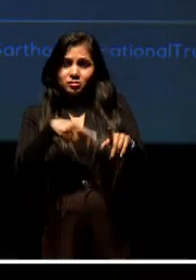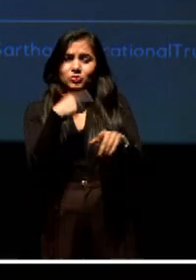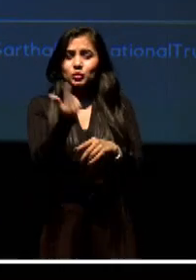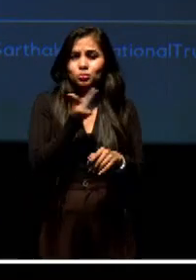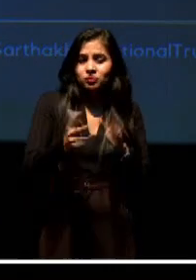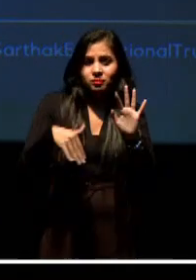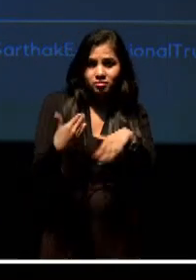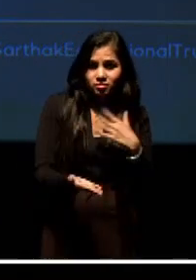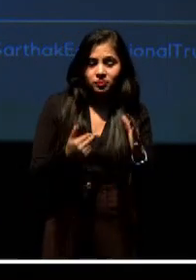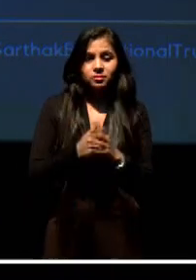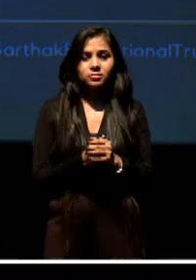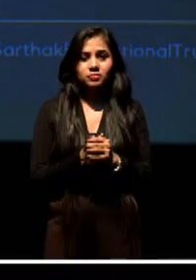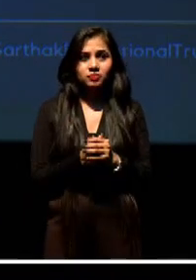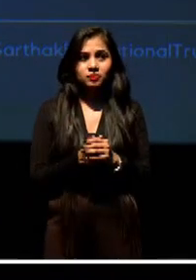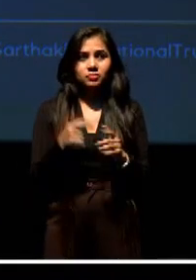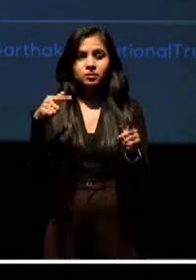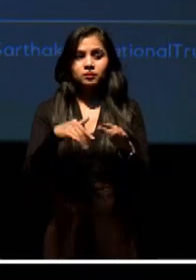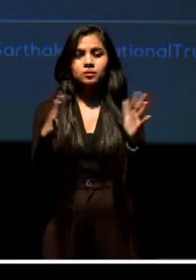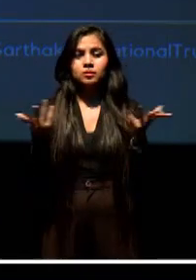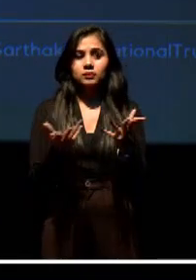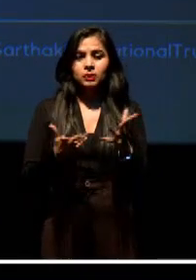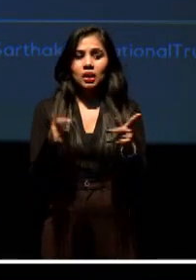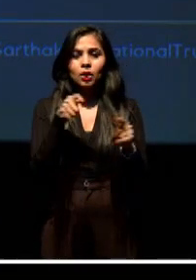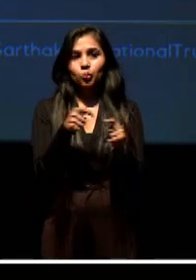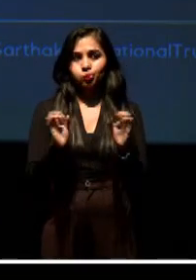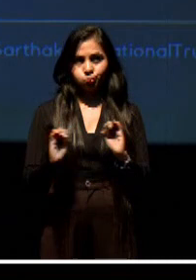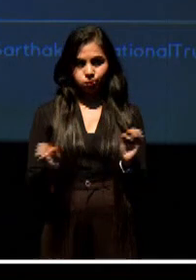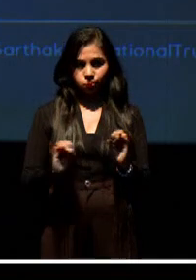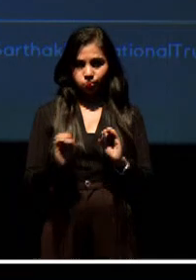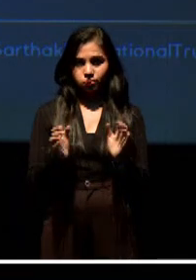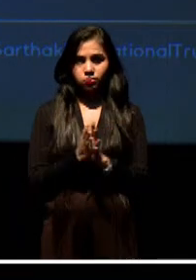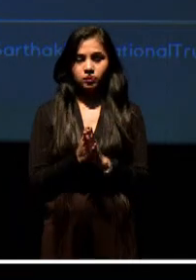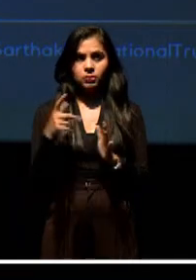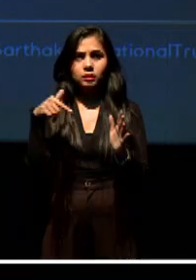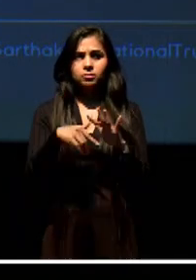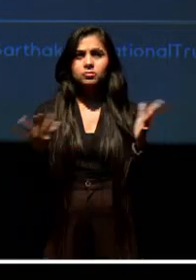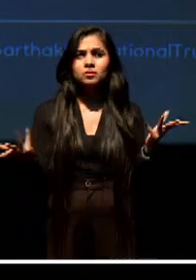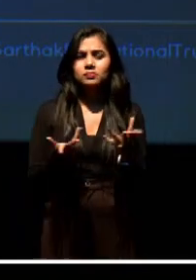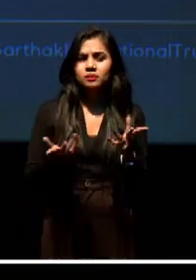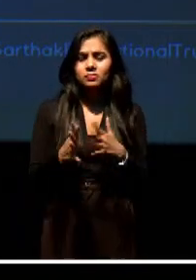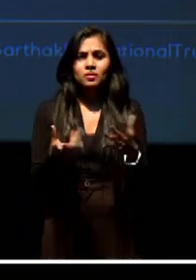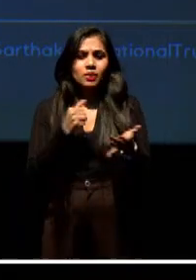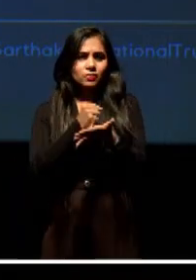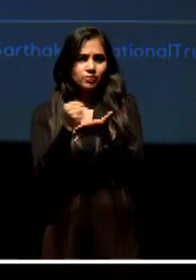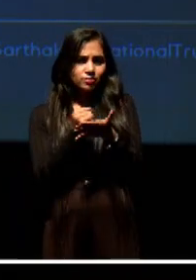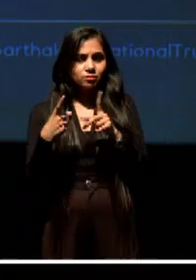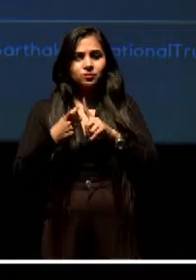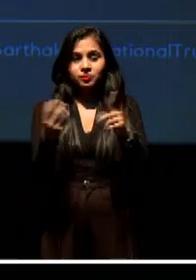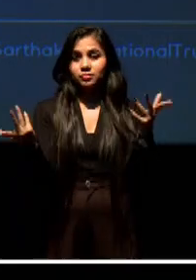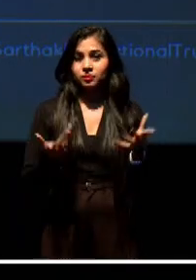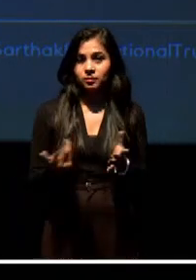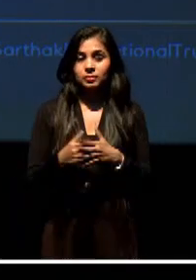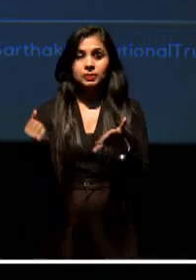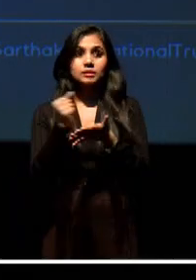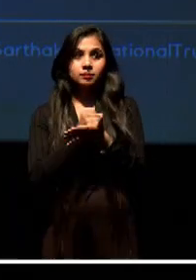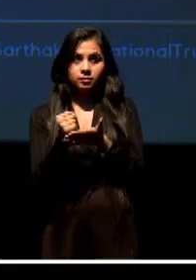कोशिश करते हैं तो अक्सर उतना काम का नहीं होता है. तो इसलिए what we are trying to do today is to